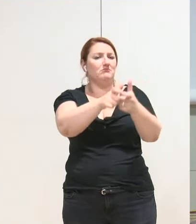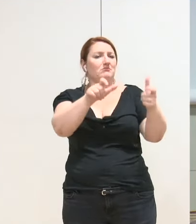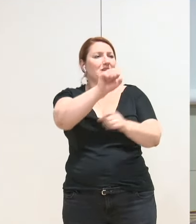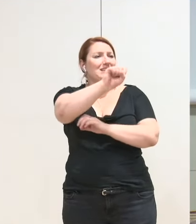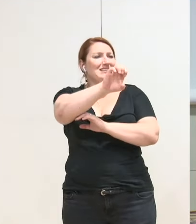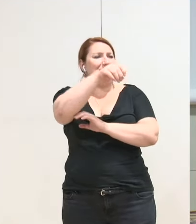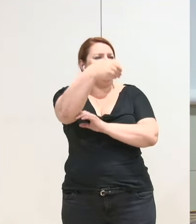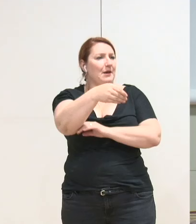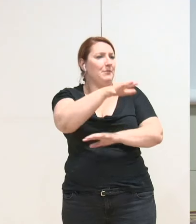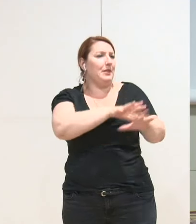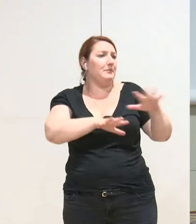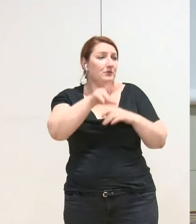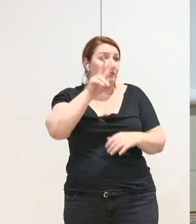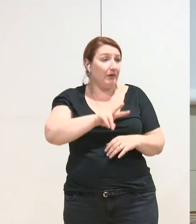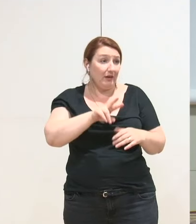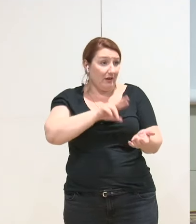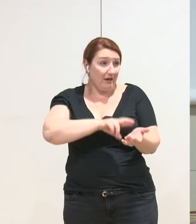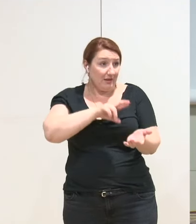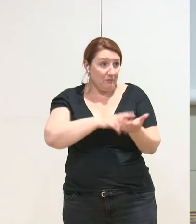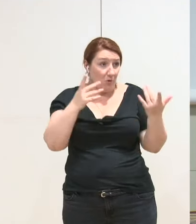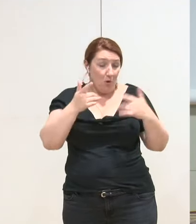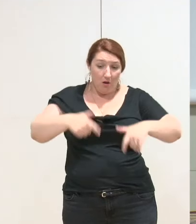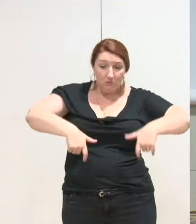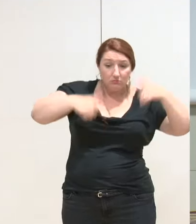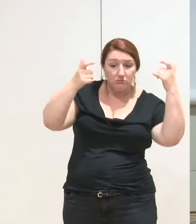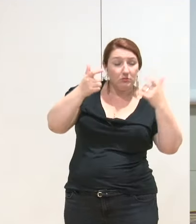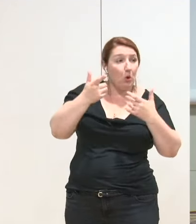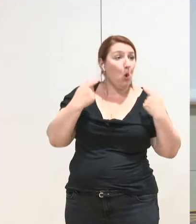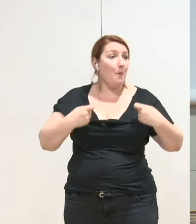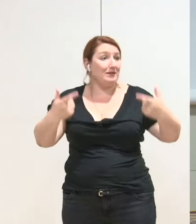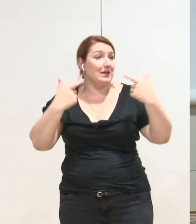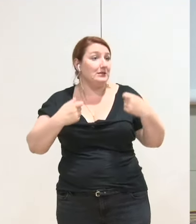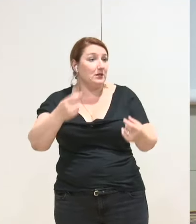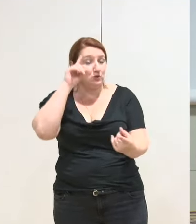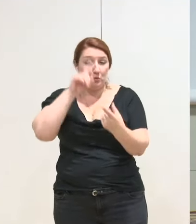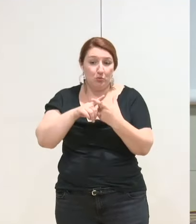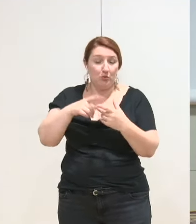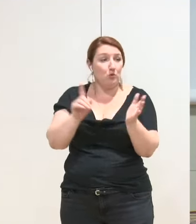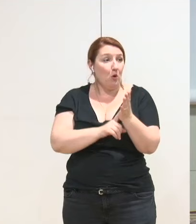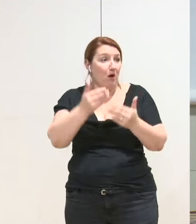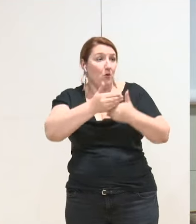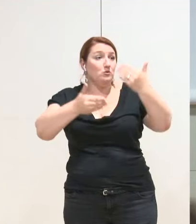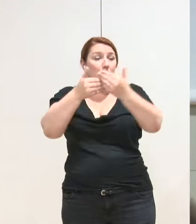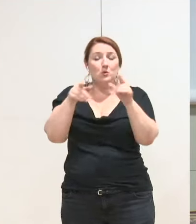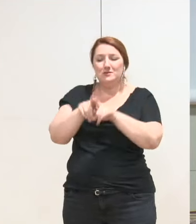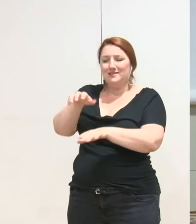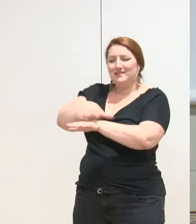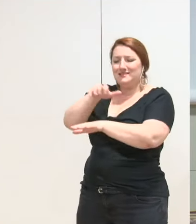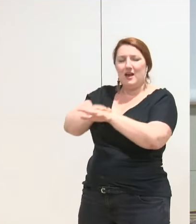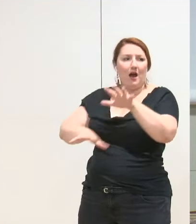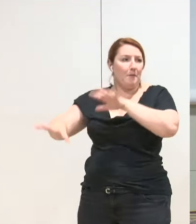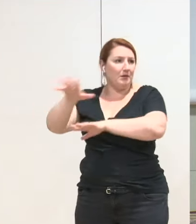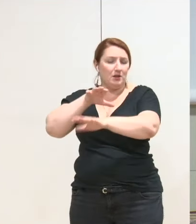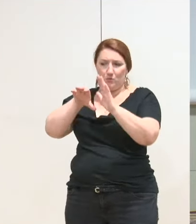elle dépendent du rythme de commercialisation des droits à construire et surtout il y a eu 6 millions d'euros versé à iser aménagement pour terminer